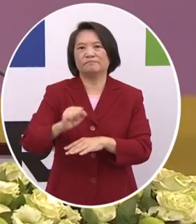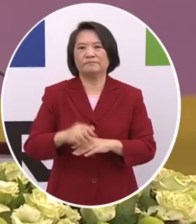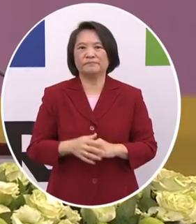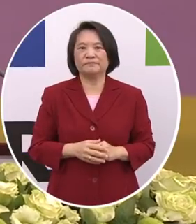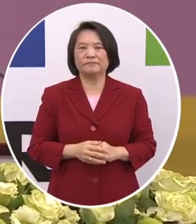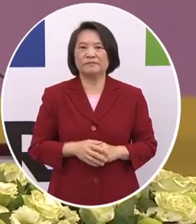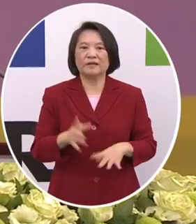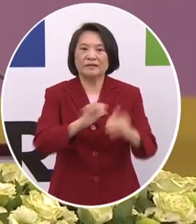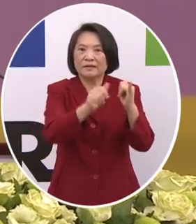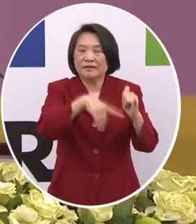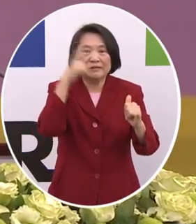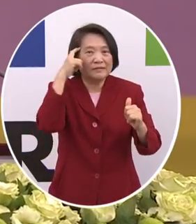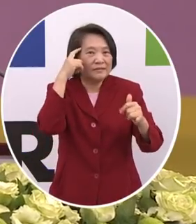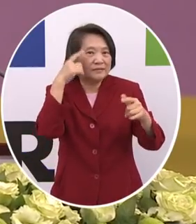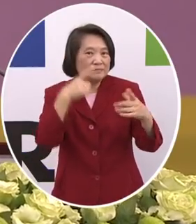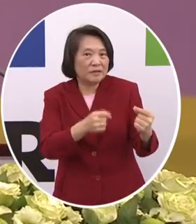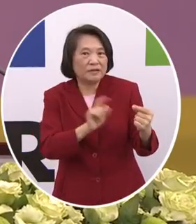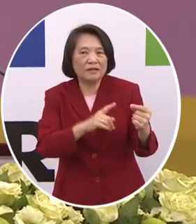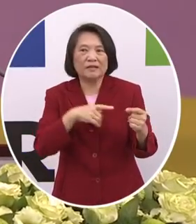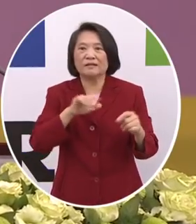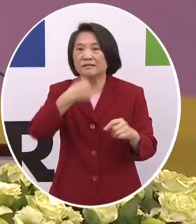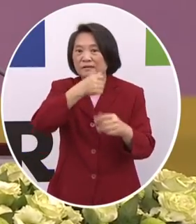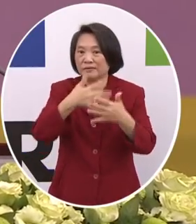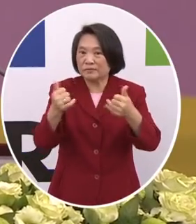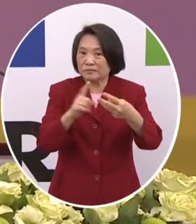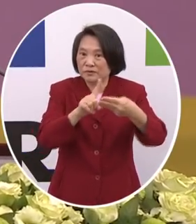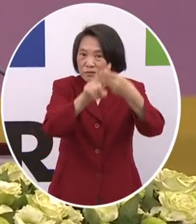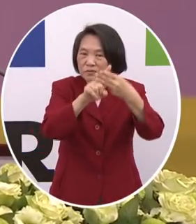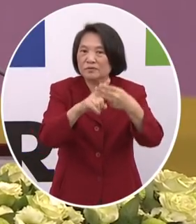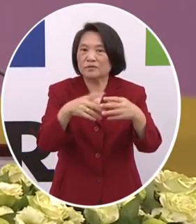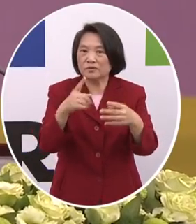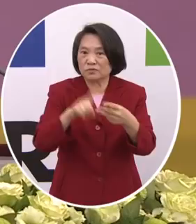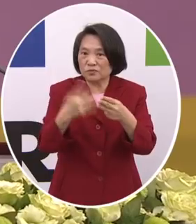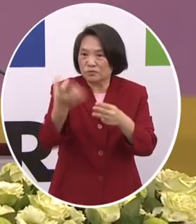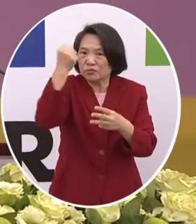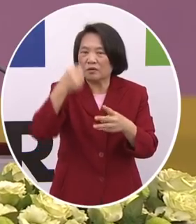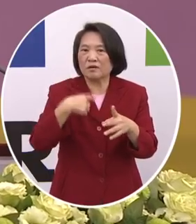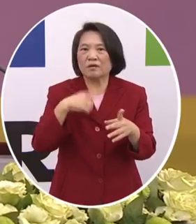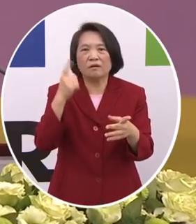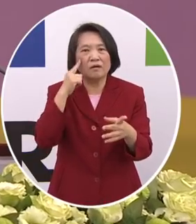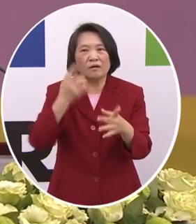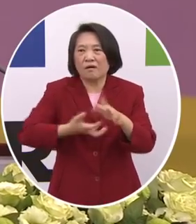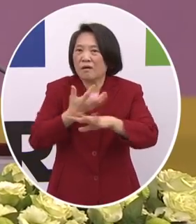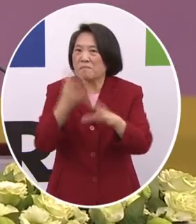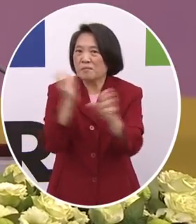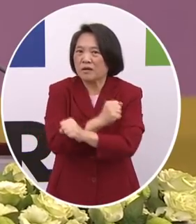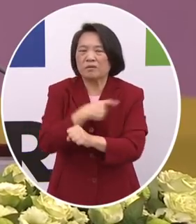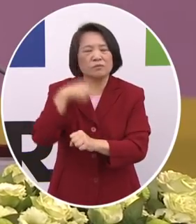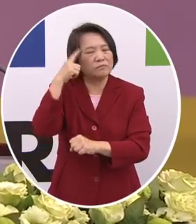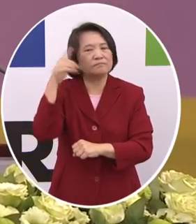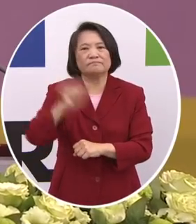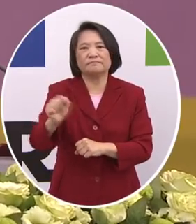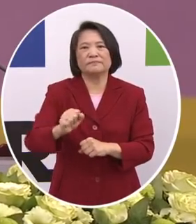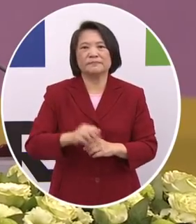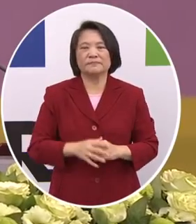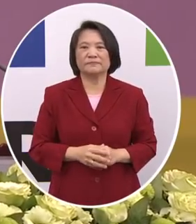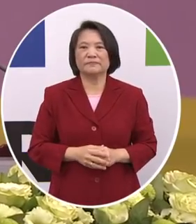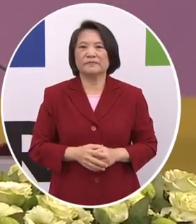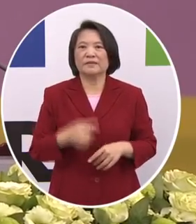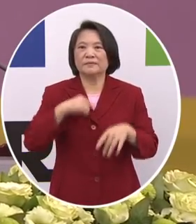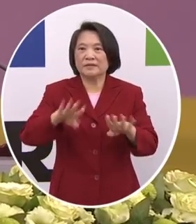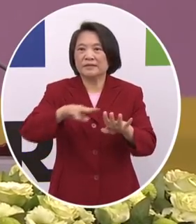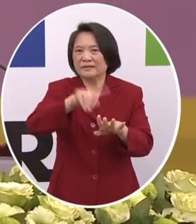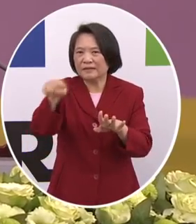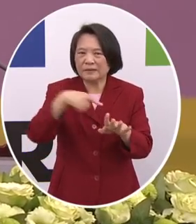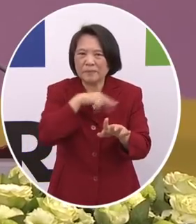民意，牺牲台湾的主权。在变局当中，我们绝对不能错估情